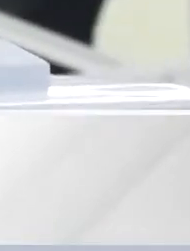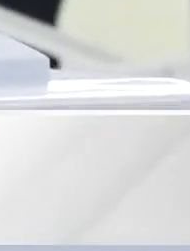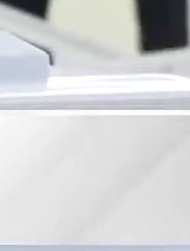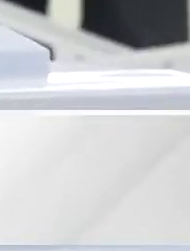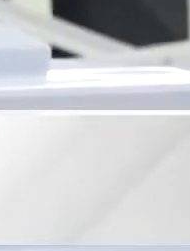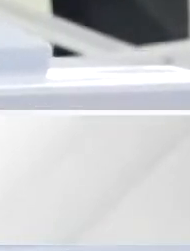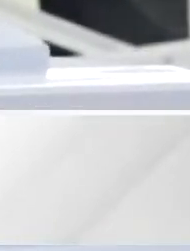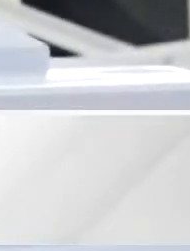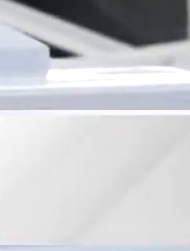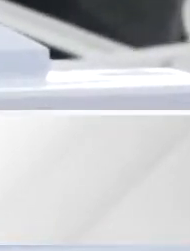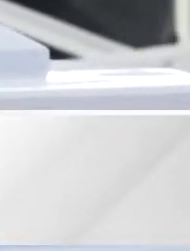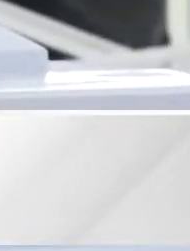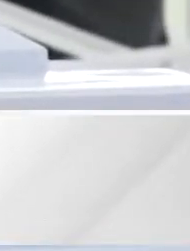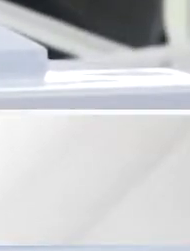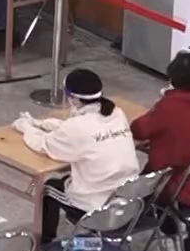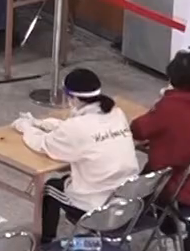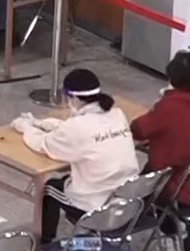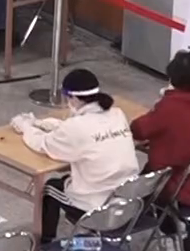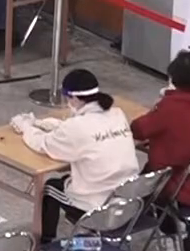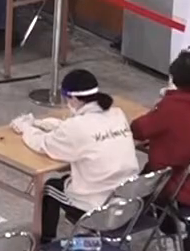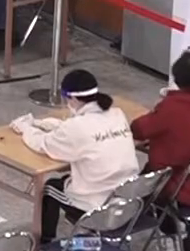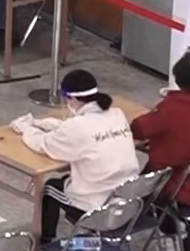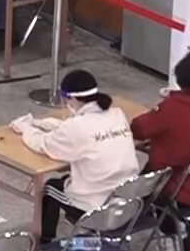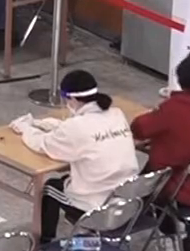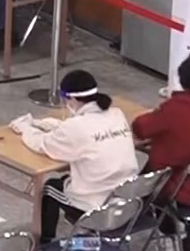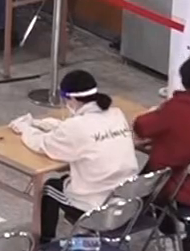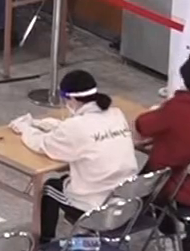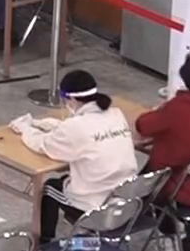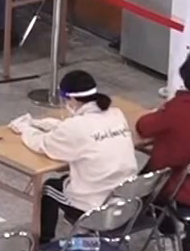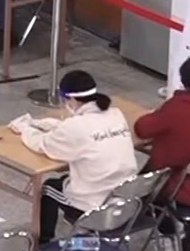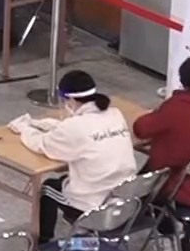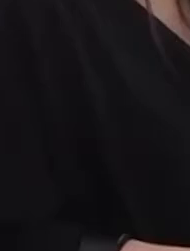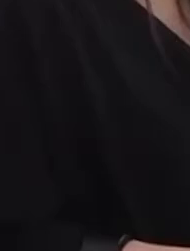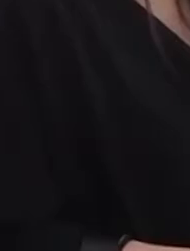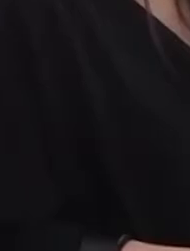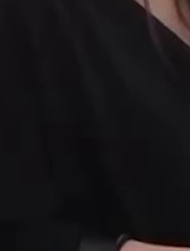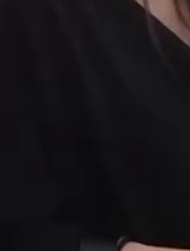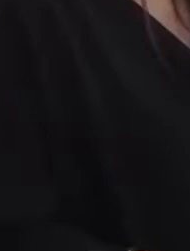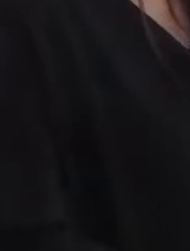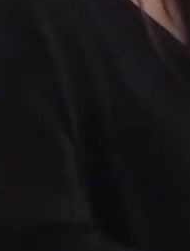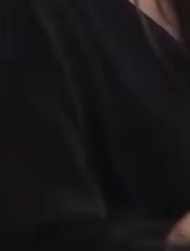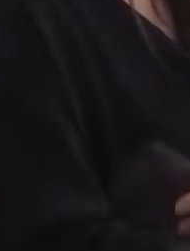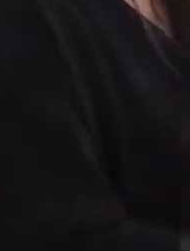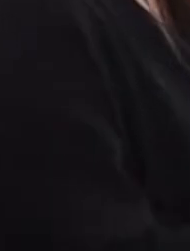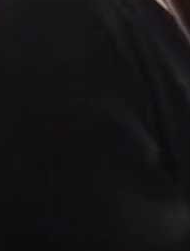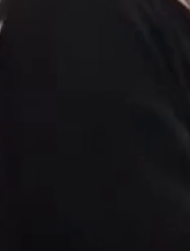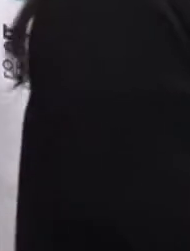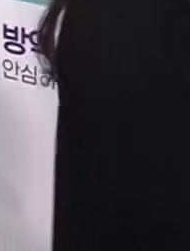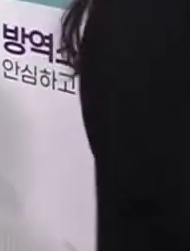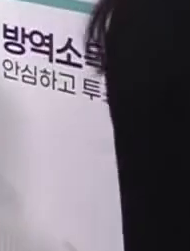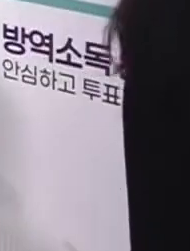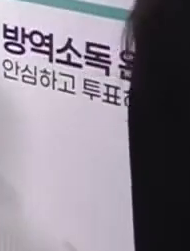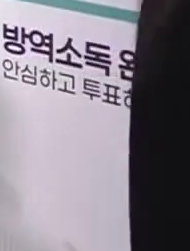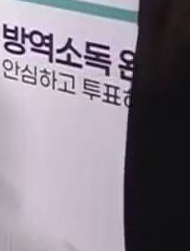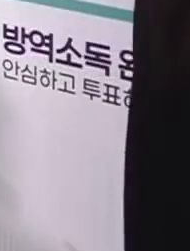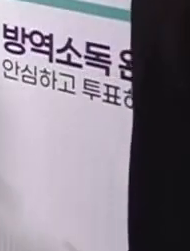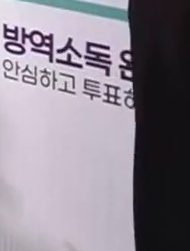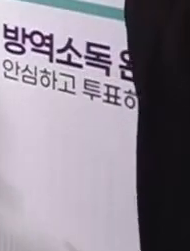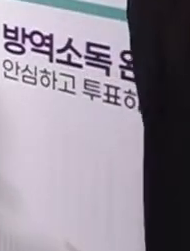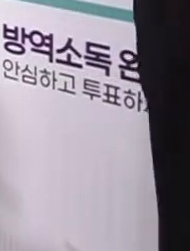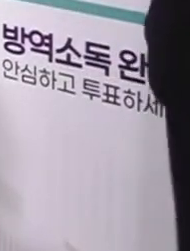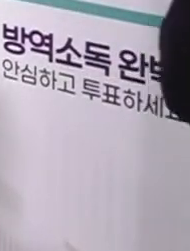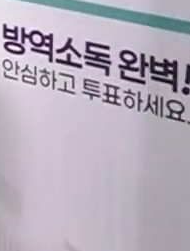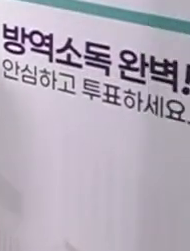명부는 2월 7일에 확정한 것입니다. 선거인 명부에 올라있는 유권자는 사전투표 기간인 3월 4일과 5일에는